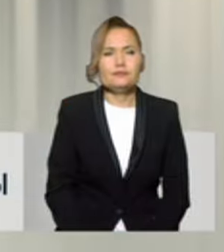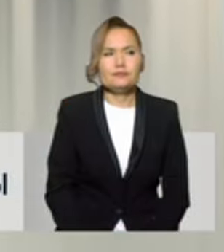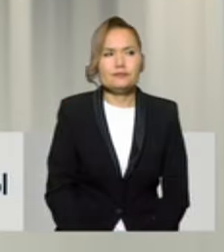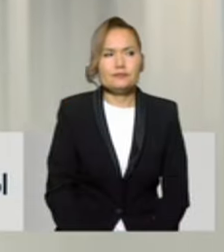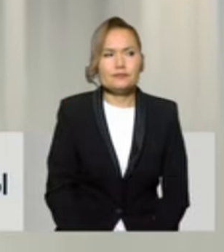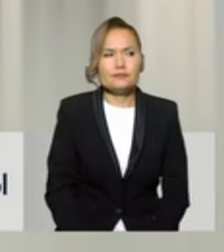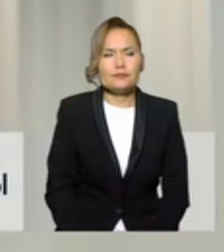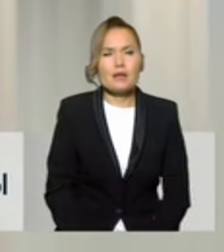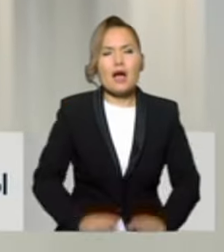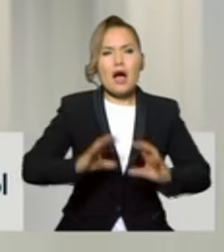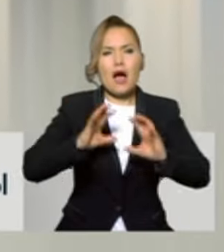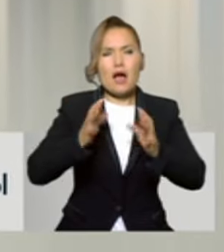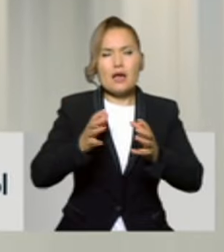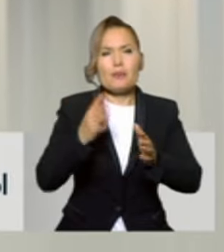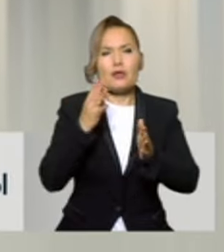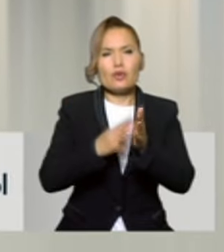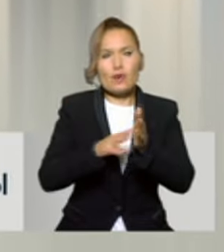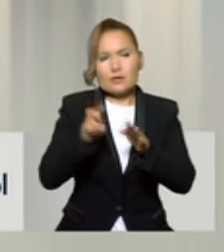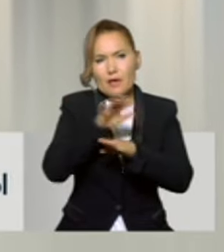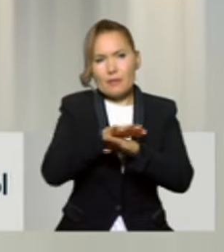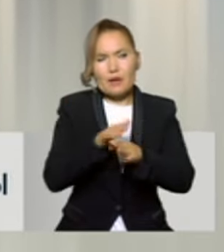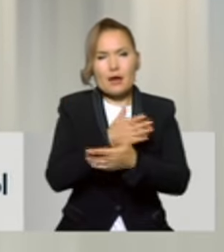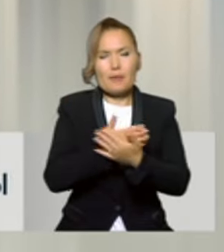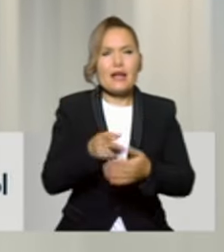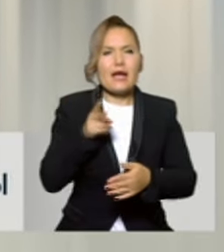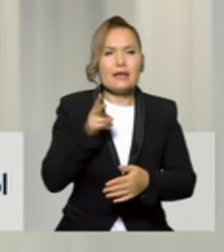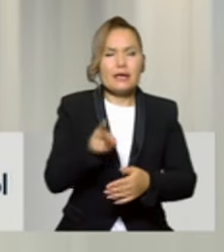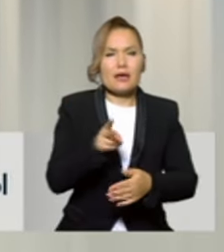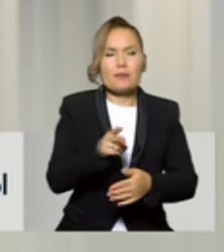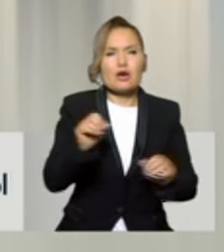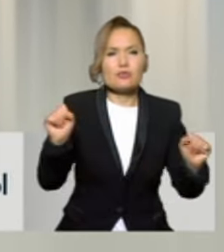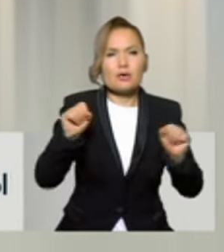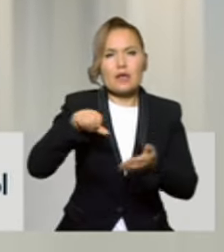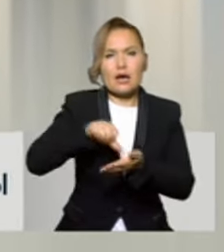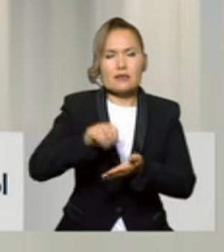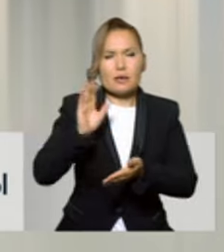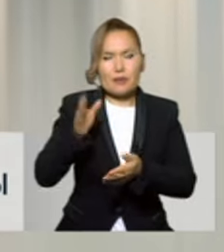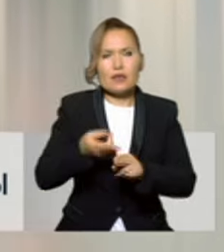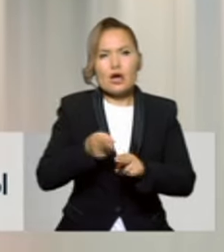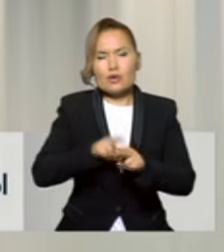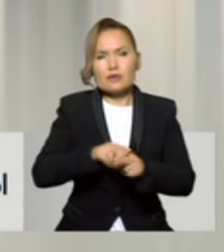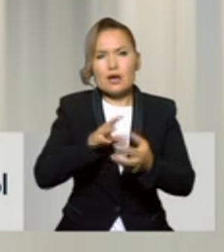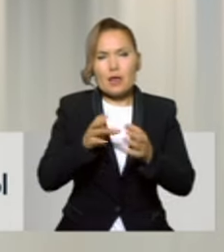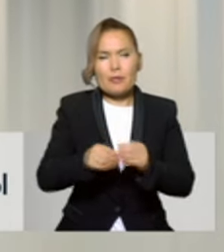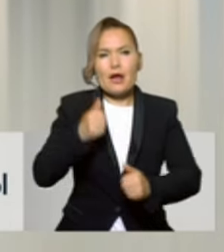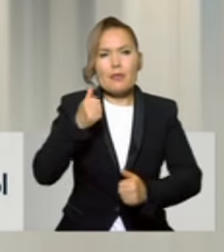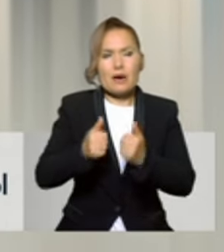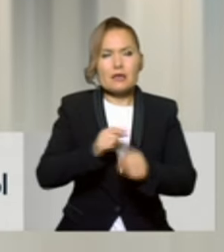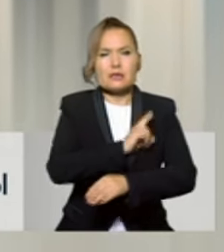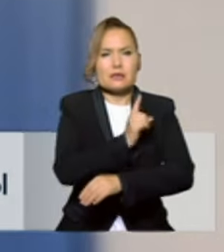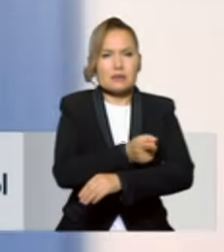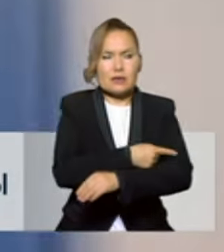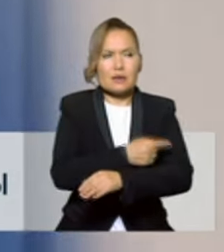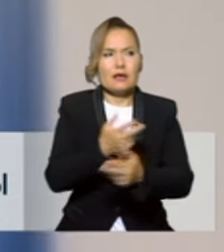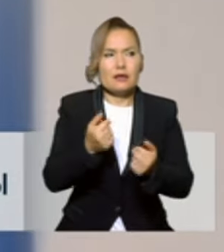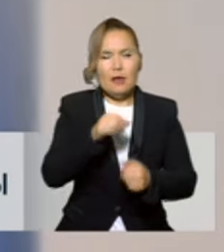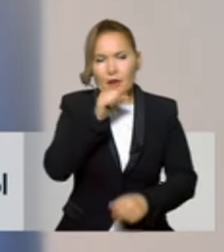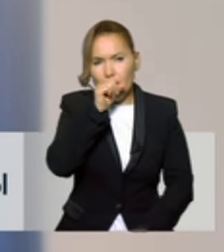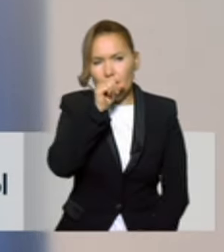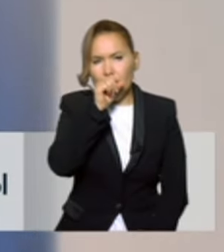Оған әлемнің 90-ға жуық мемлекетінен 2000-нен астам спортшы қатысады. Сондықтан бұл бәсекенің бәсі биік. Ал